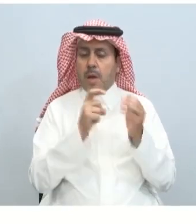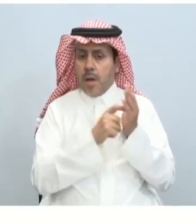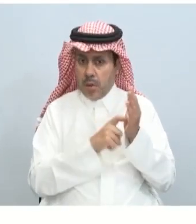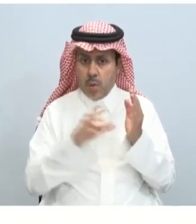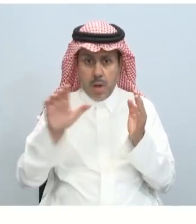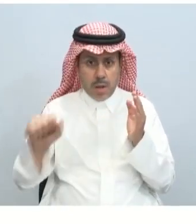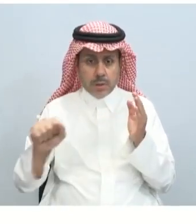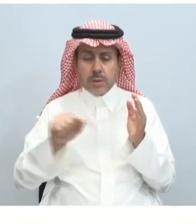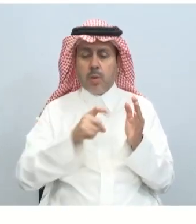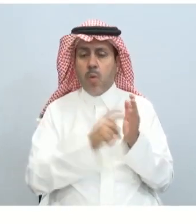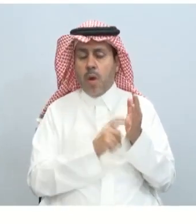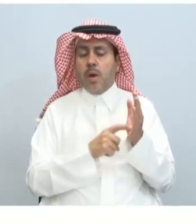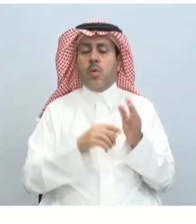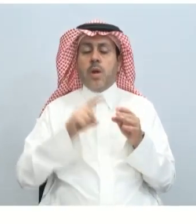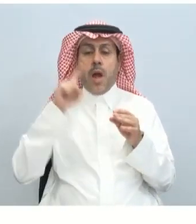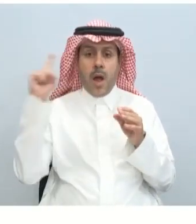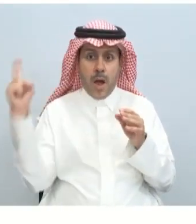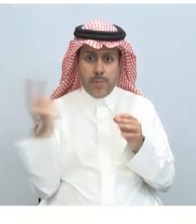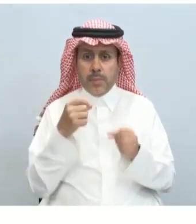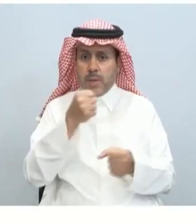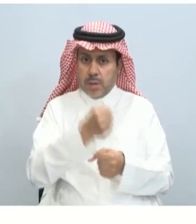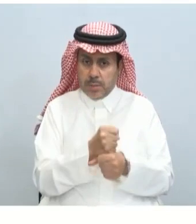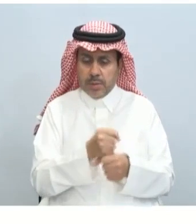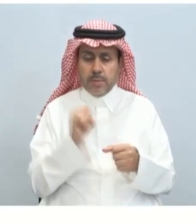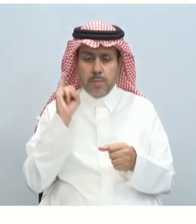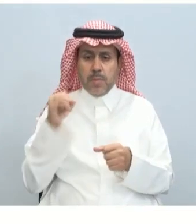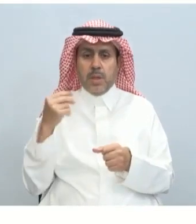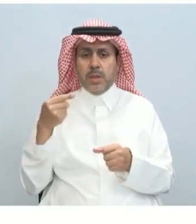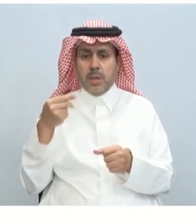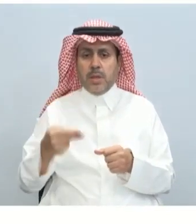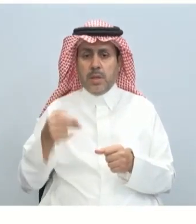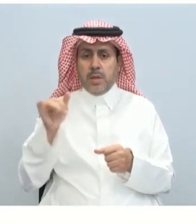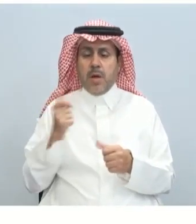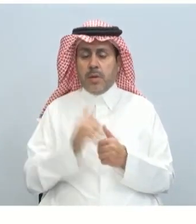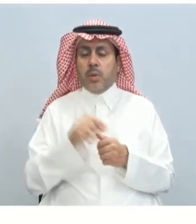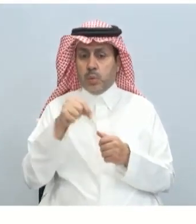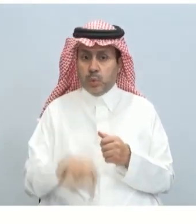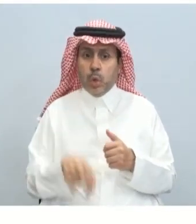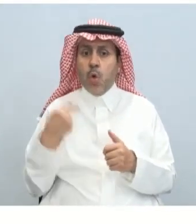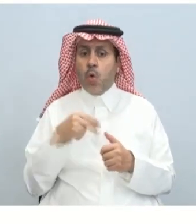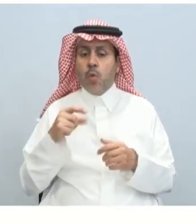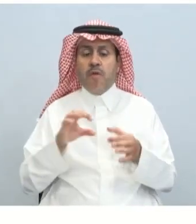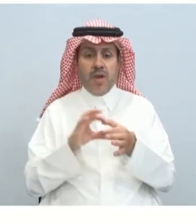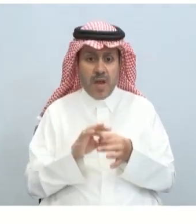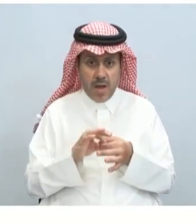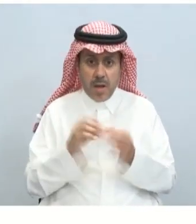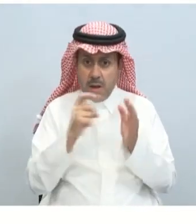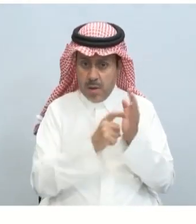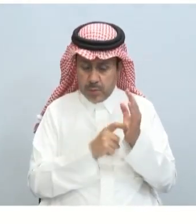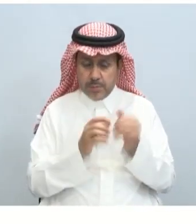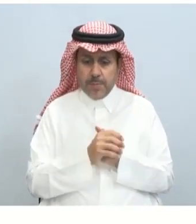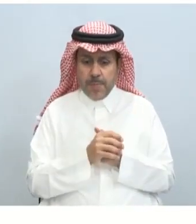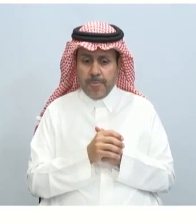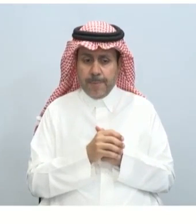خاص وقانون عام ويعتمد بشكل اساسي على معيار وجود الدوله في العلاقه القانونيه فالدوله في معرض